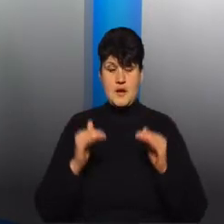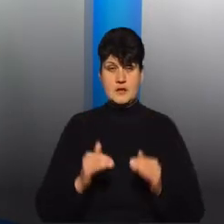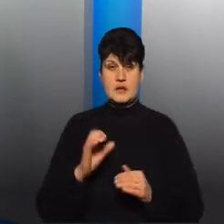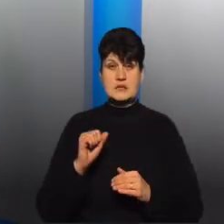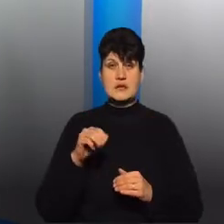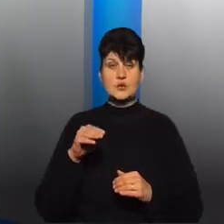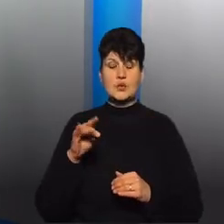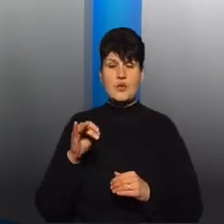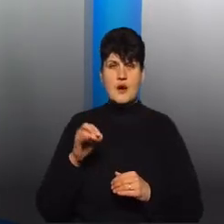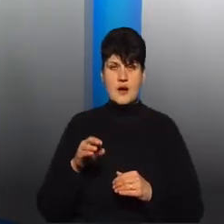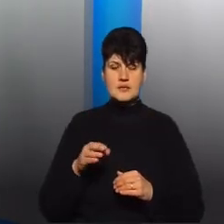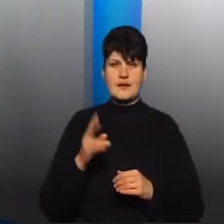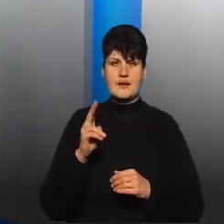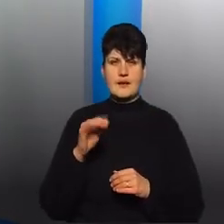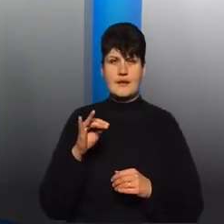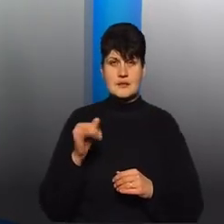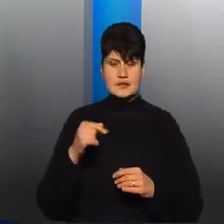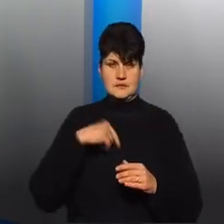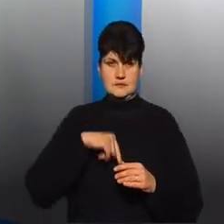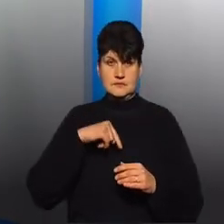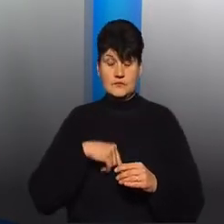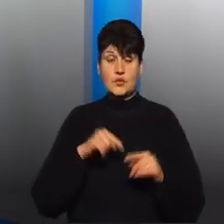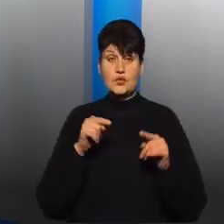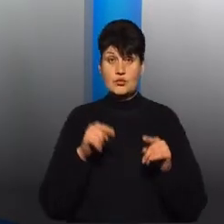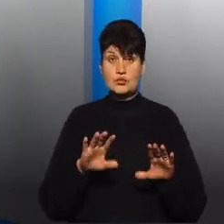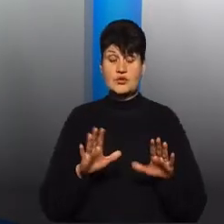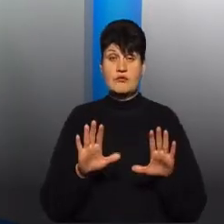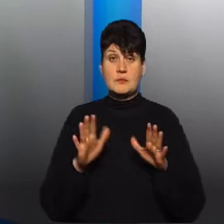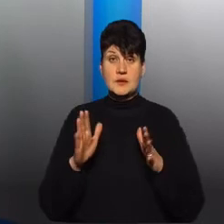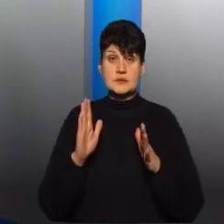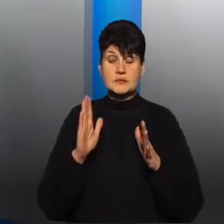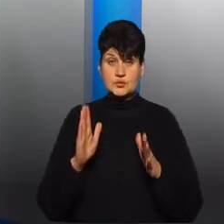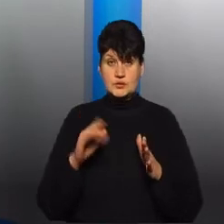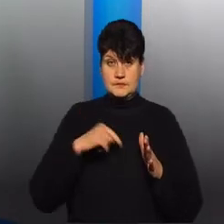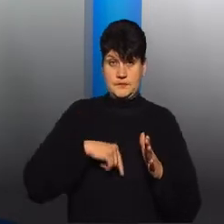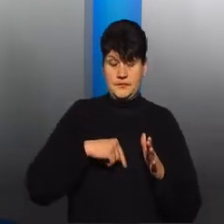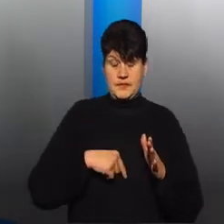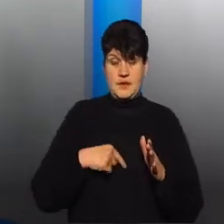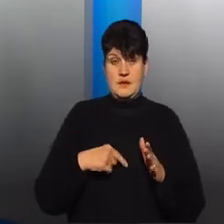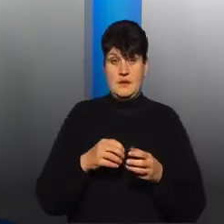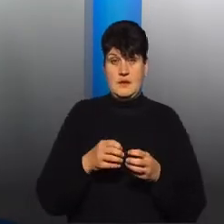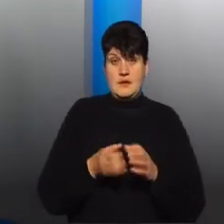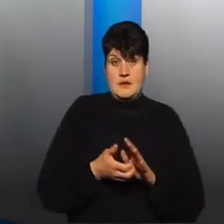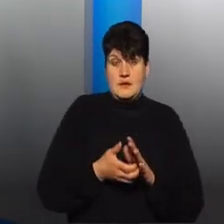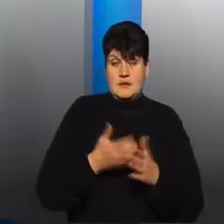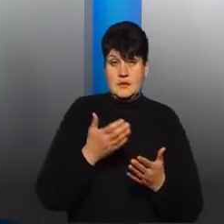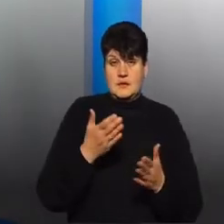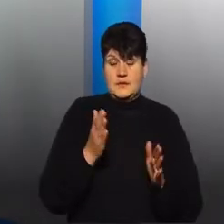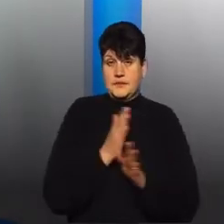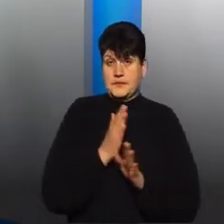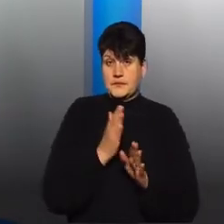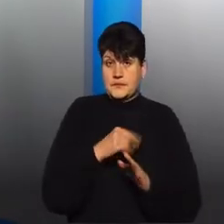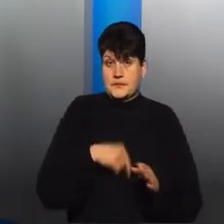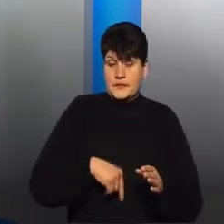насичення киснем тканин, в такому випадку буде наступати і внутріутробна гіпоксія плоду, значить, буде виникати синдром затримки